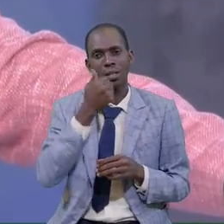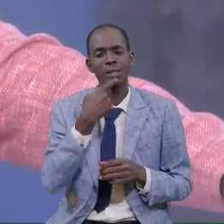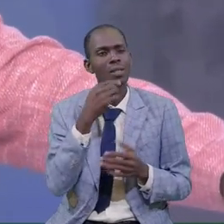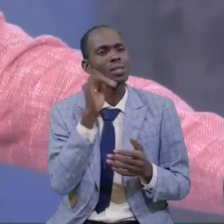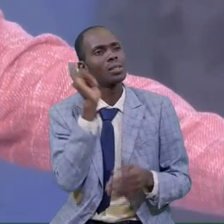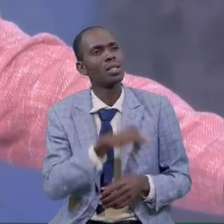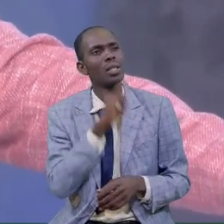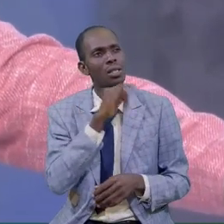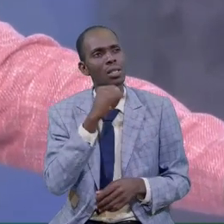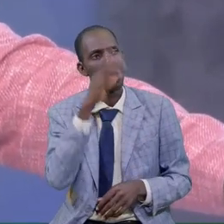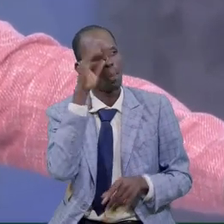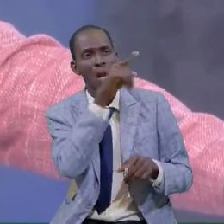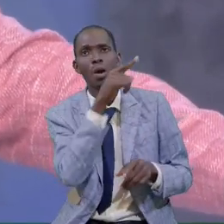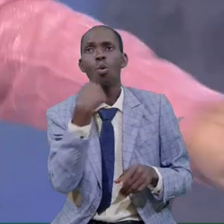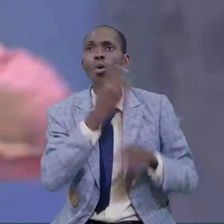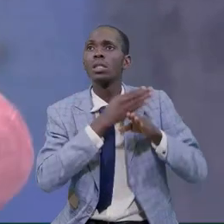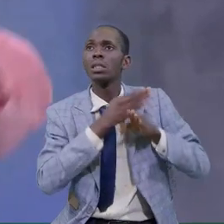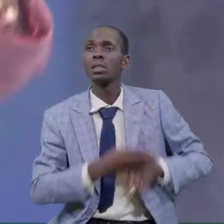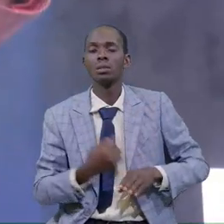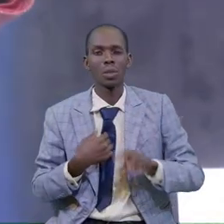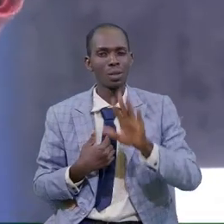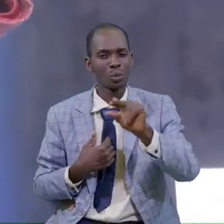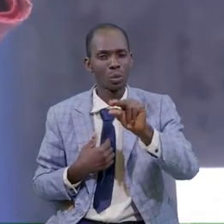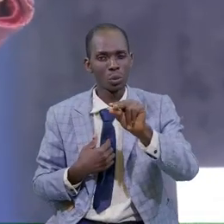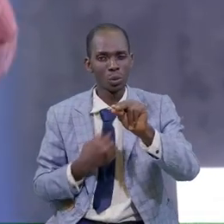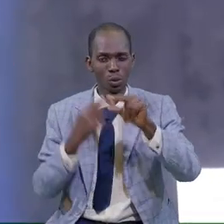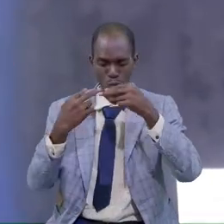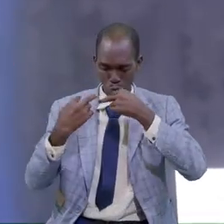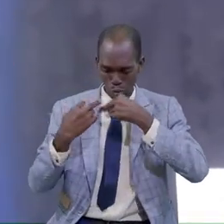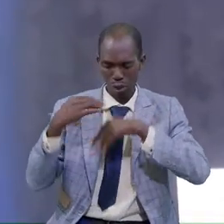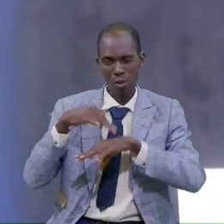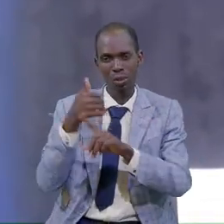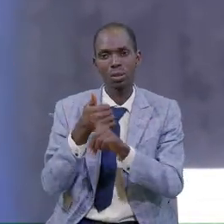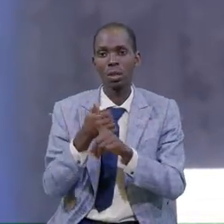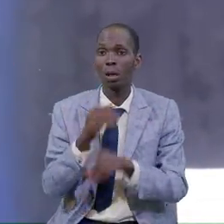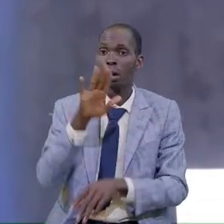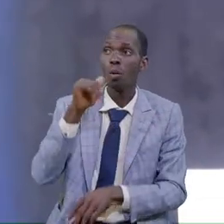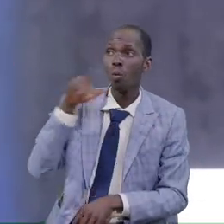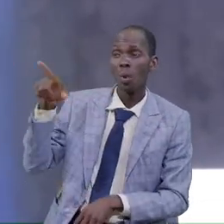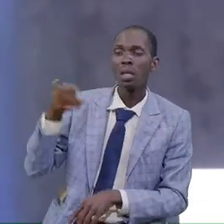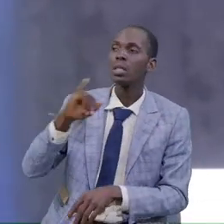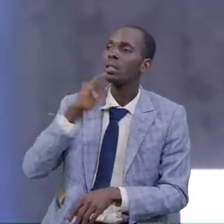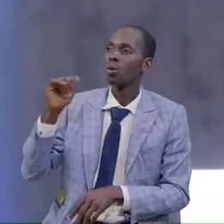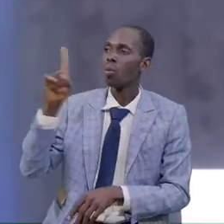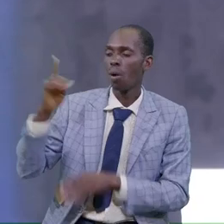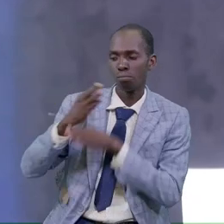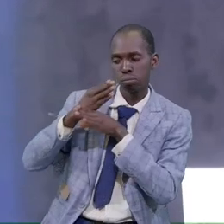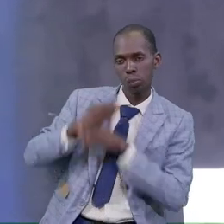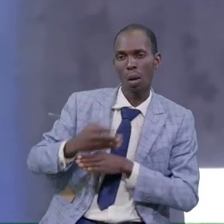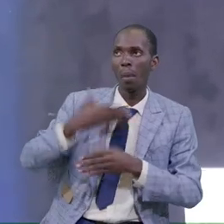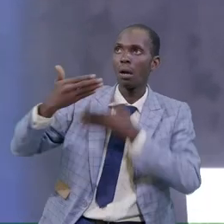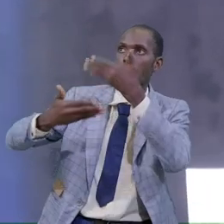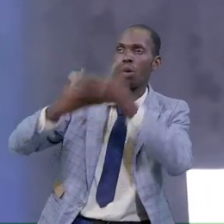qui empêche mon progrès. Regarde dedans. Nous disons, ah, voici la femme qui empêche mon progrès. Ah, avec leur